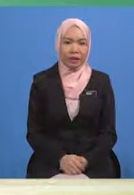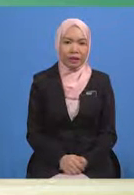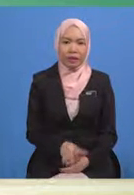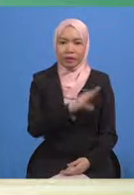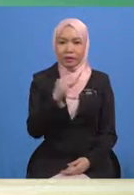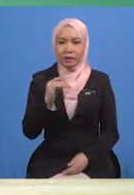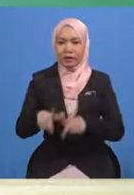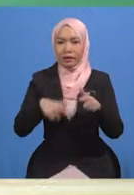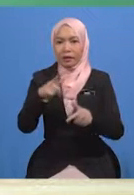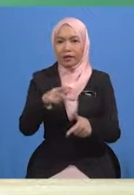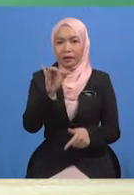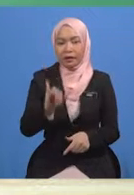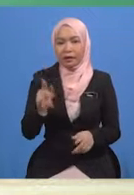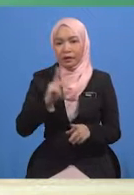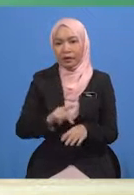Langkah yang keenam,